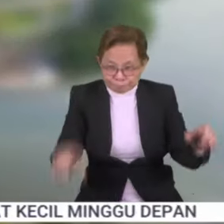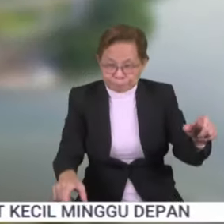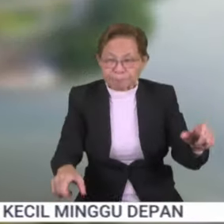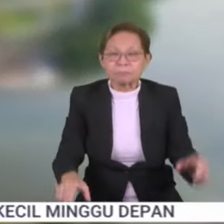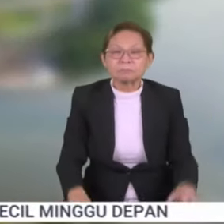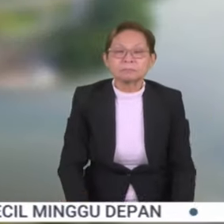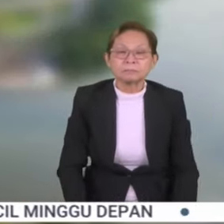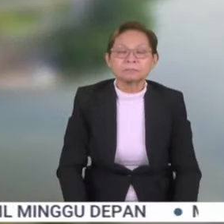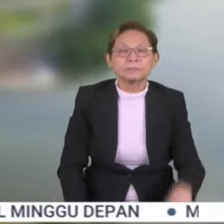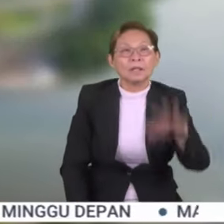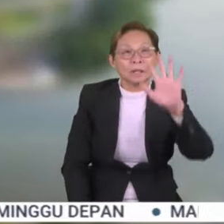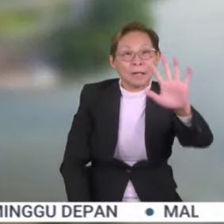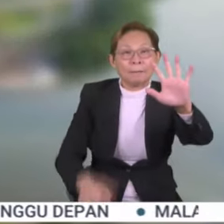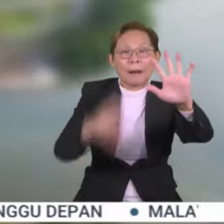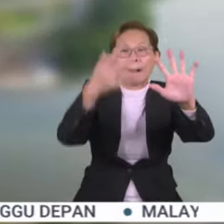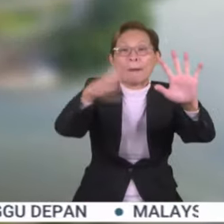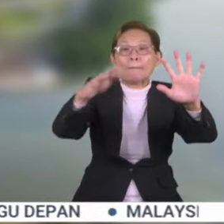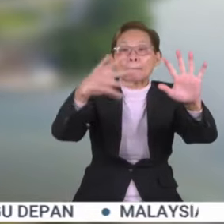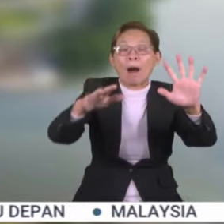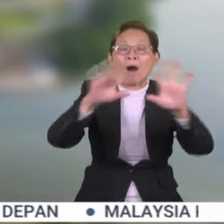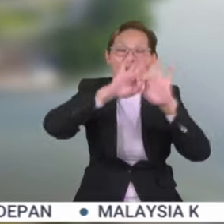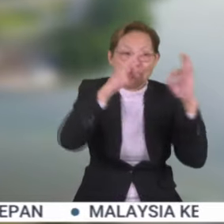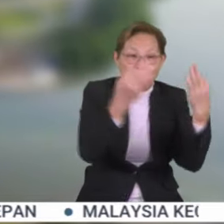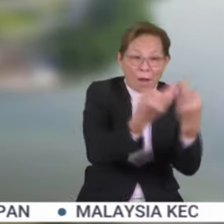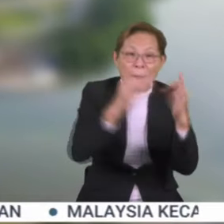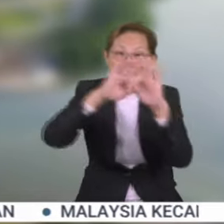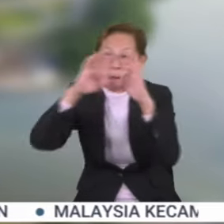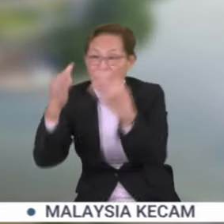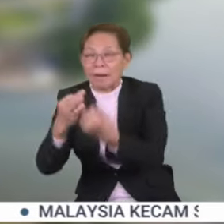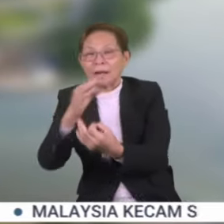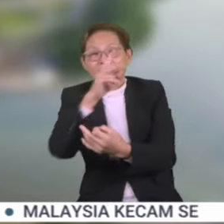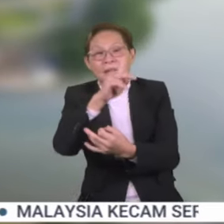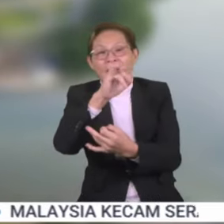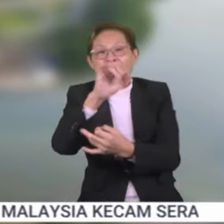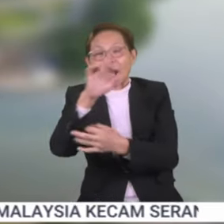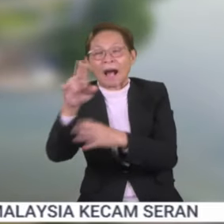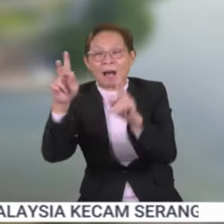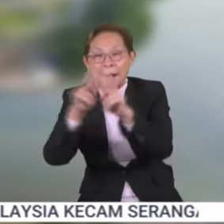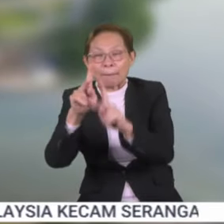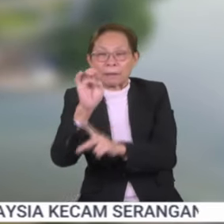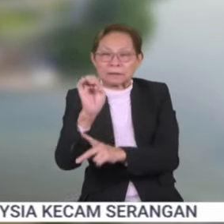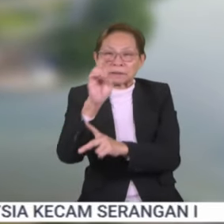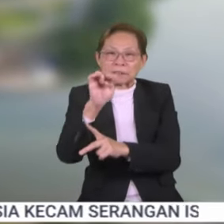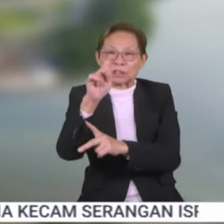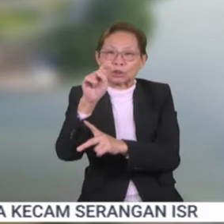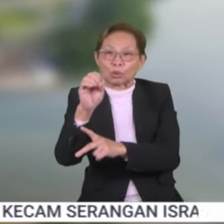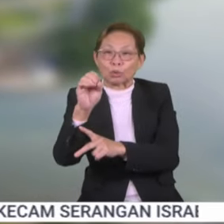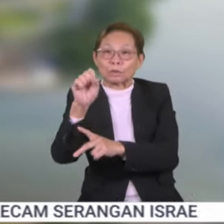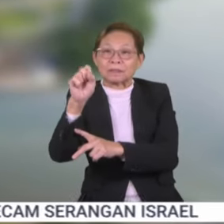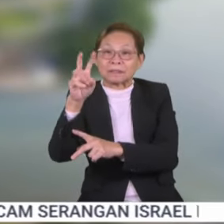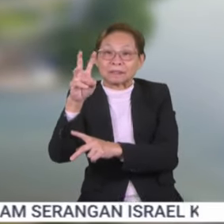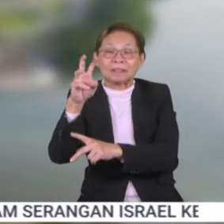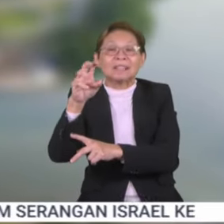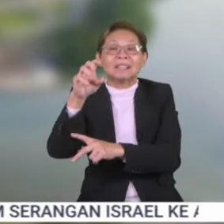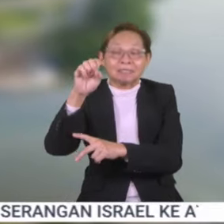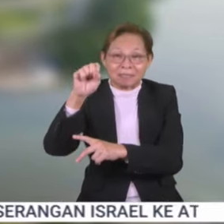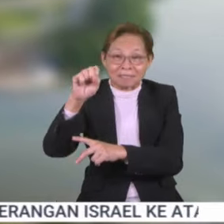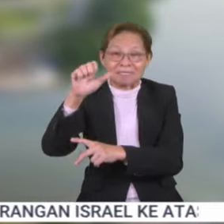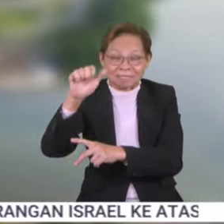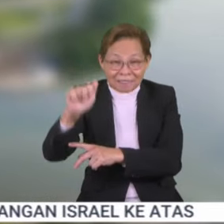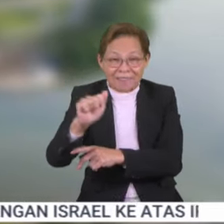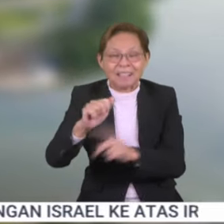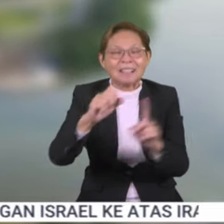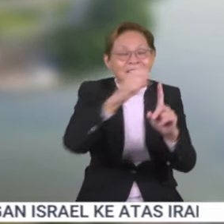penerima seramai 15 ketua isi rumah kir Kampung Sentosa Tawau yang terjejas akibat